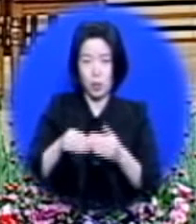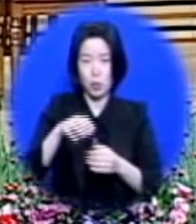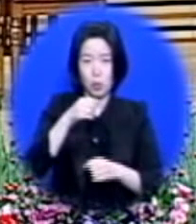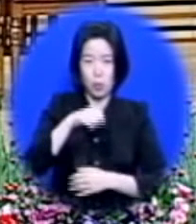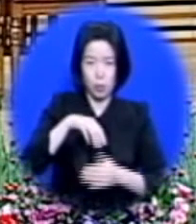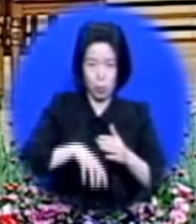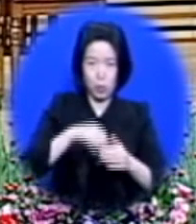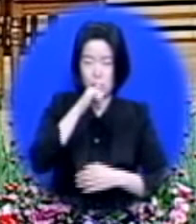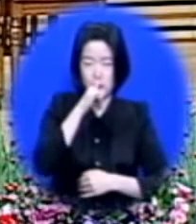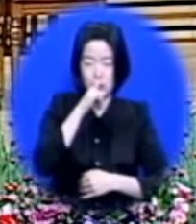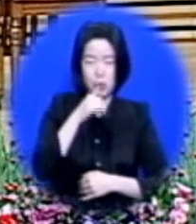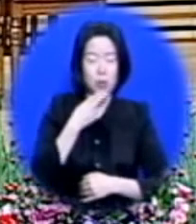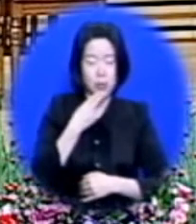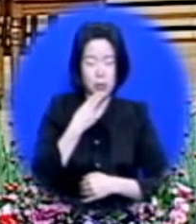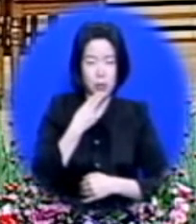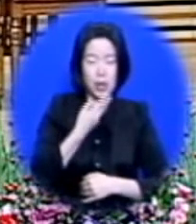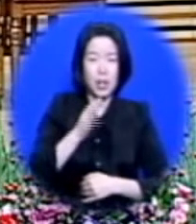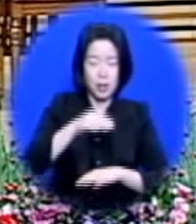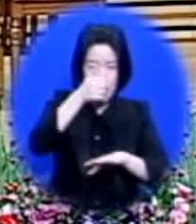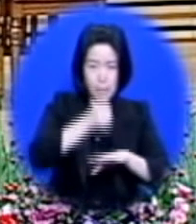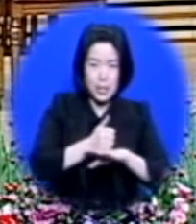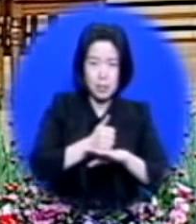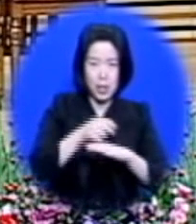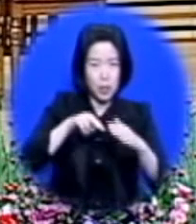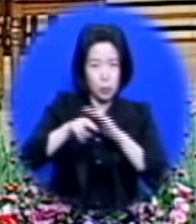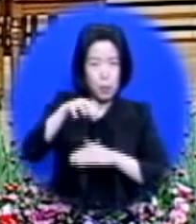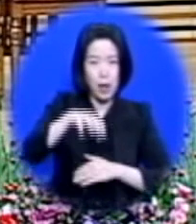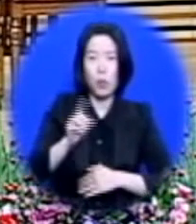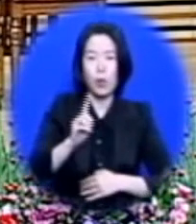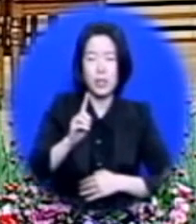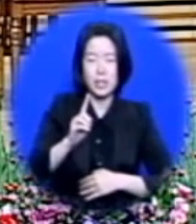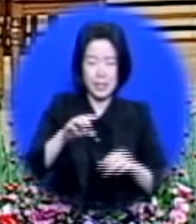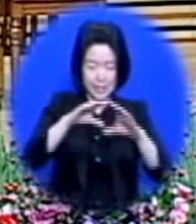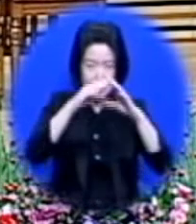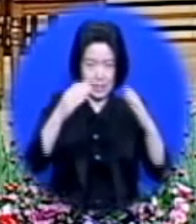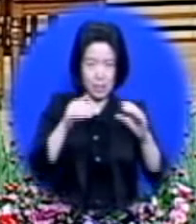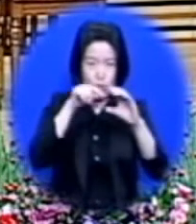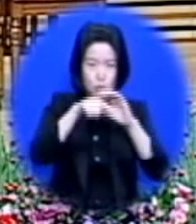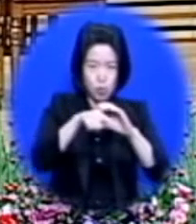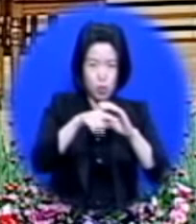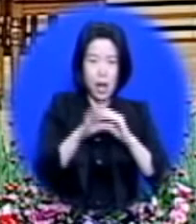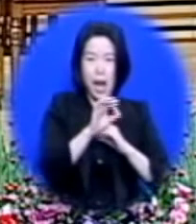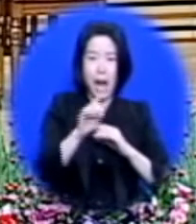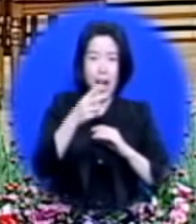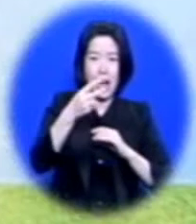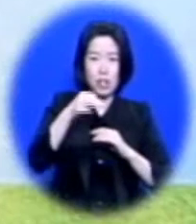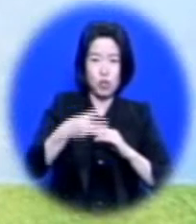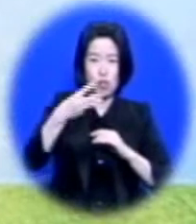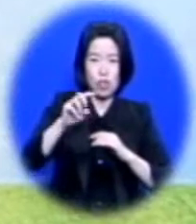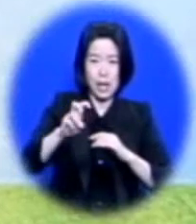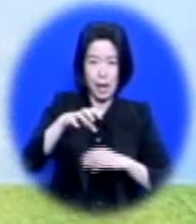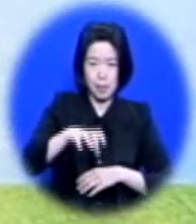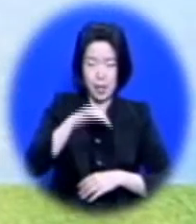결국은 도망 간 곳이 어디냐면 짐승들이 사는 구리 였어요 아둘람 에 있는 굴 속에 도망을 갑니다 이